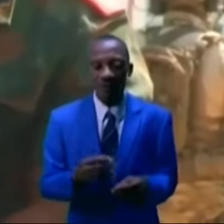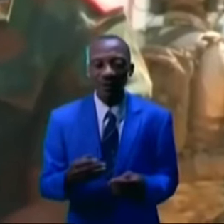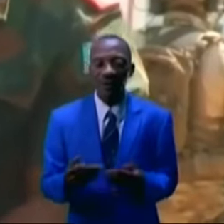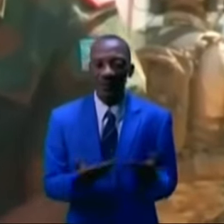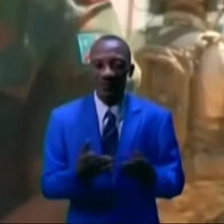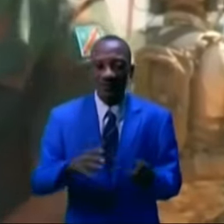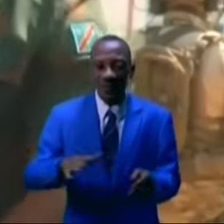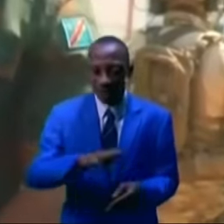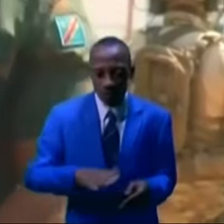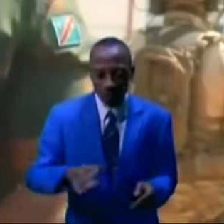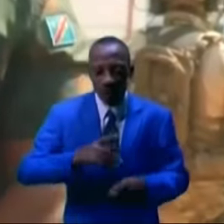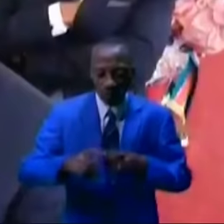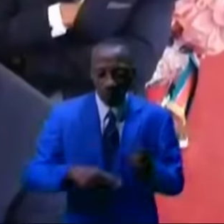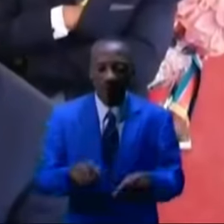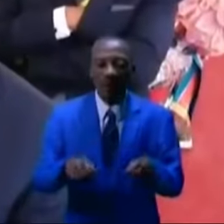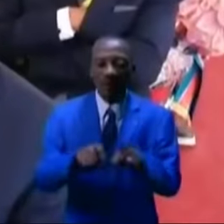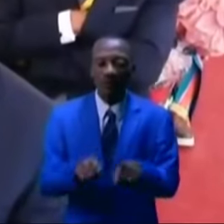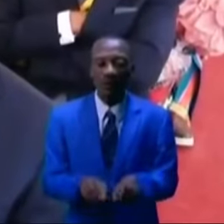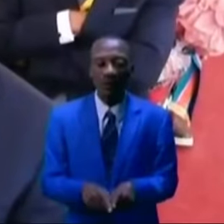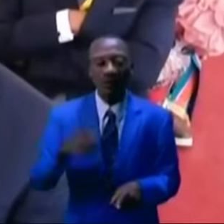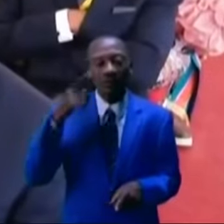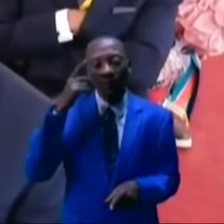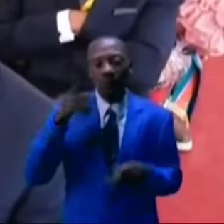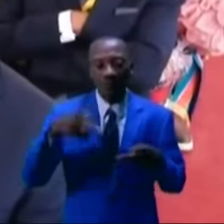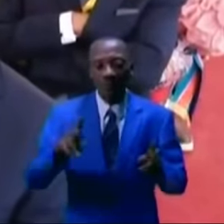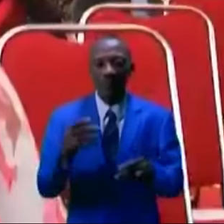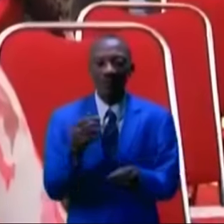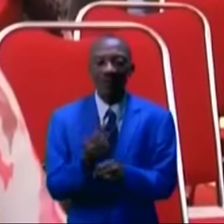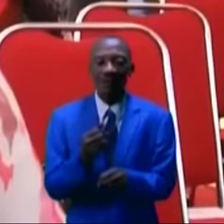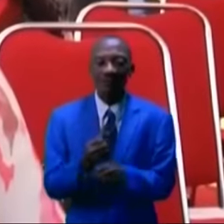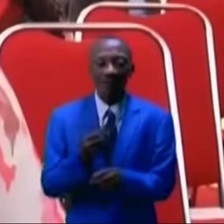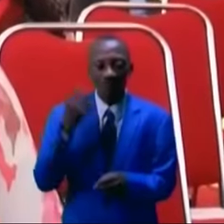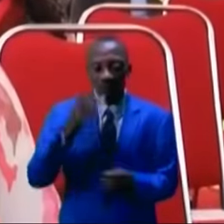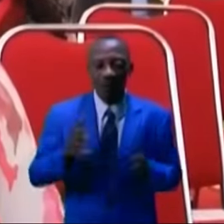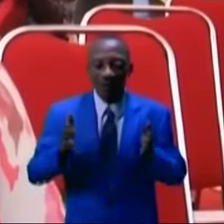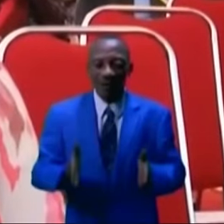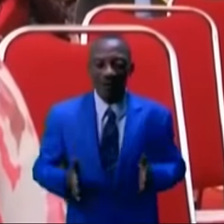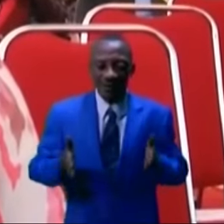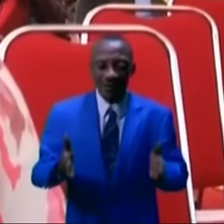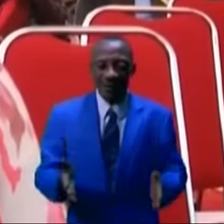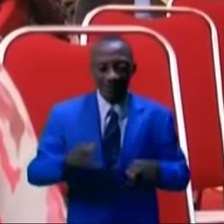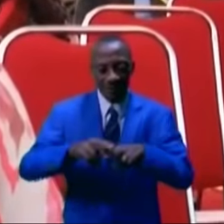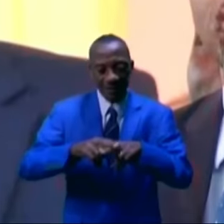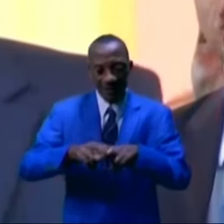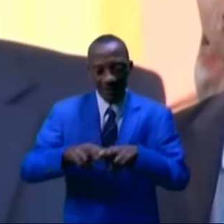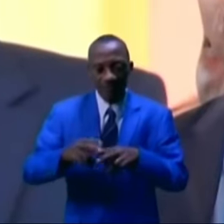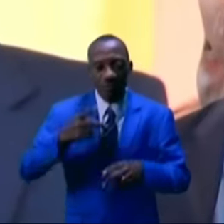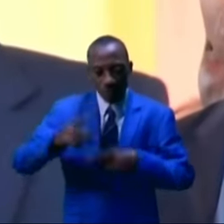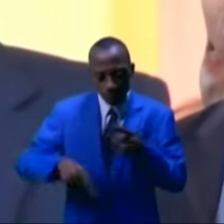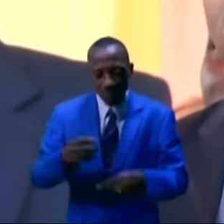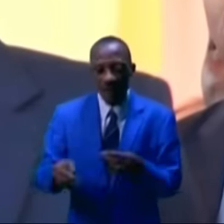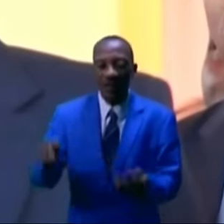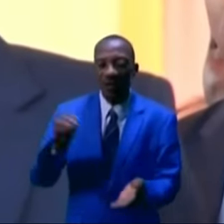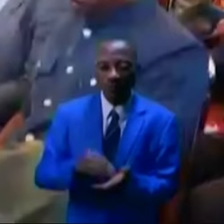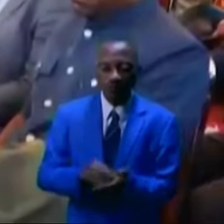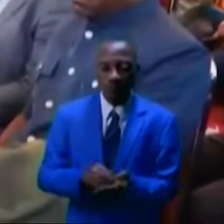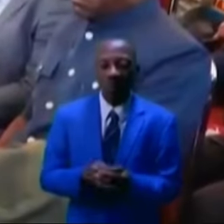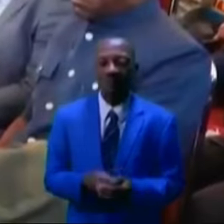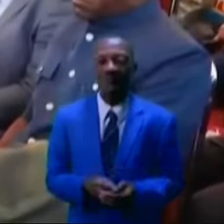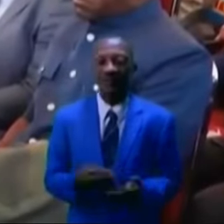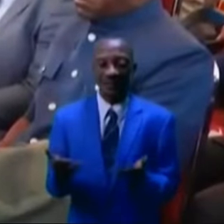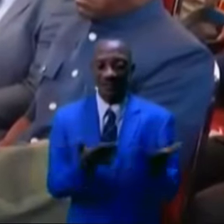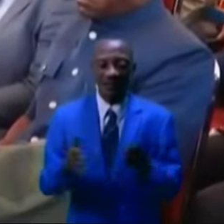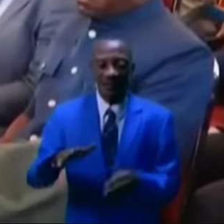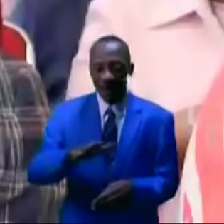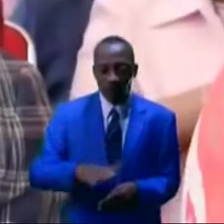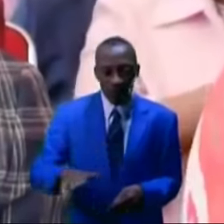des travaux de développement de 145 territoires. Que dire du service que pourrait rendre ces